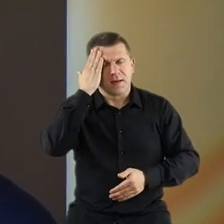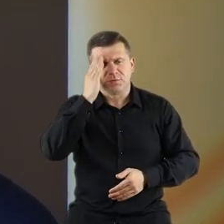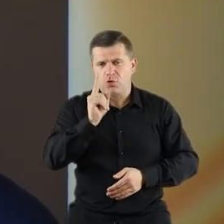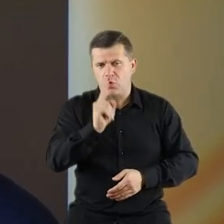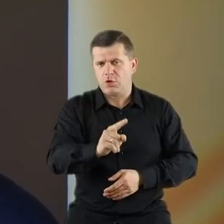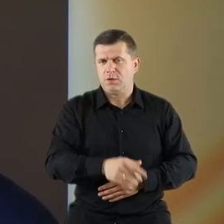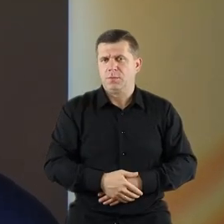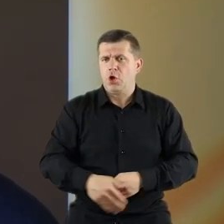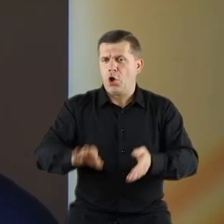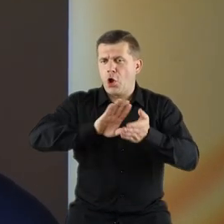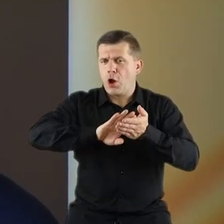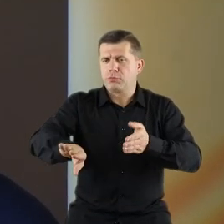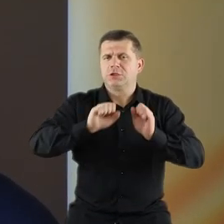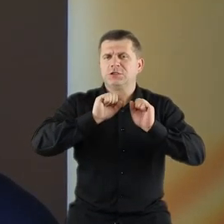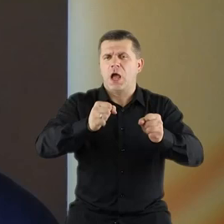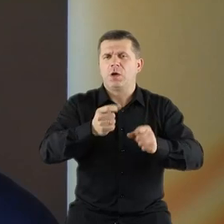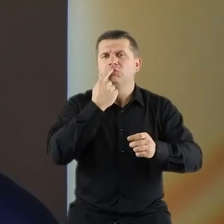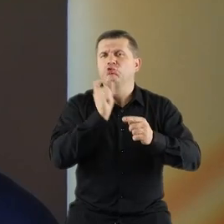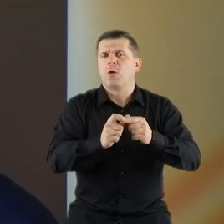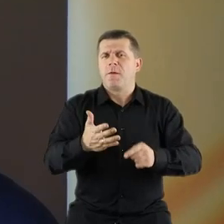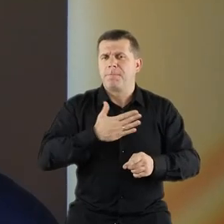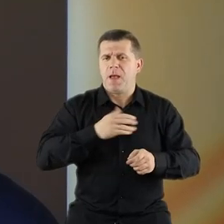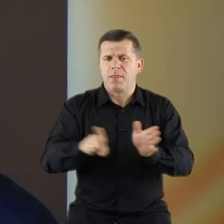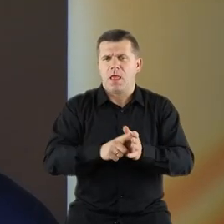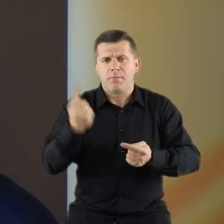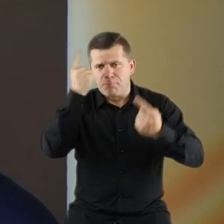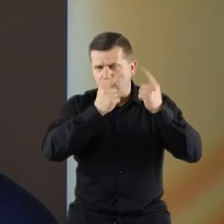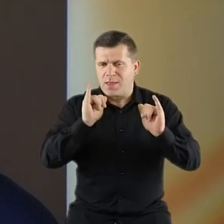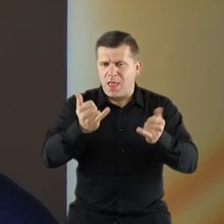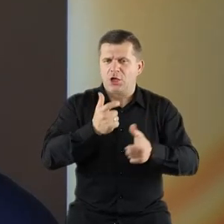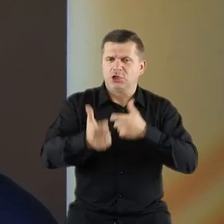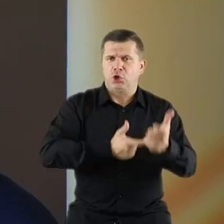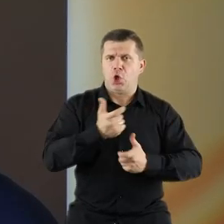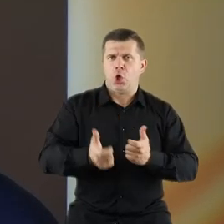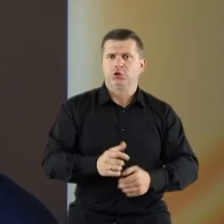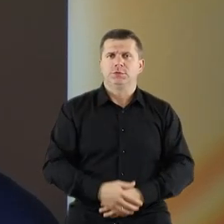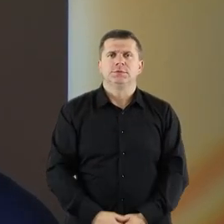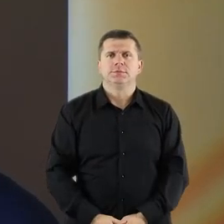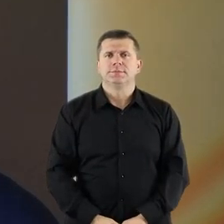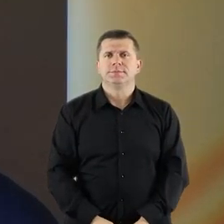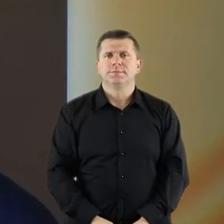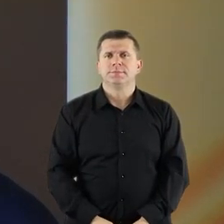sprawę że oprócz działań słowem również mamy podejmowanie pewnych czynności